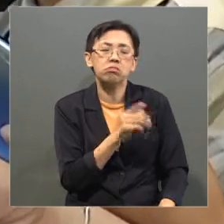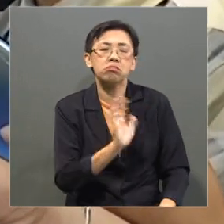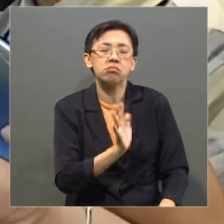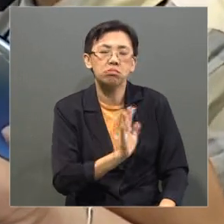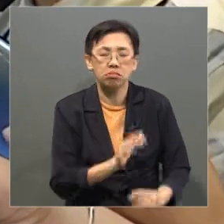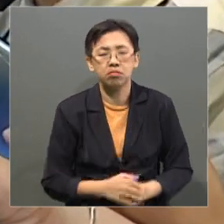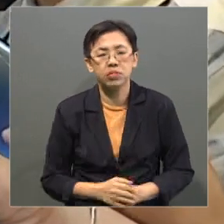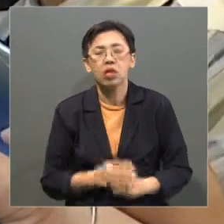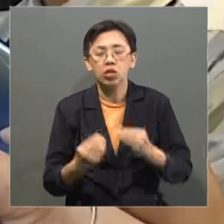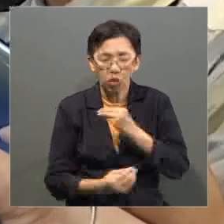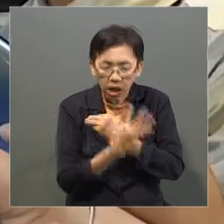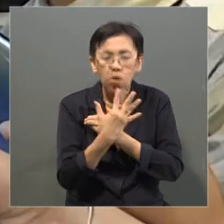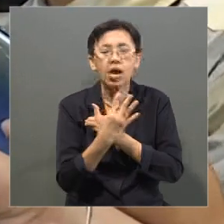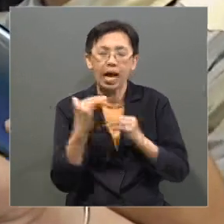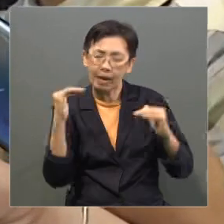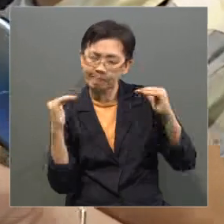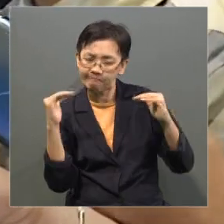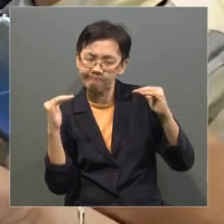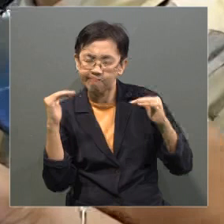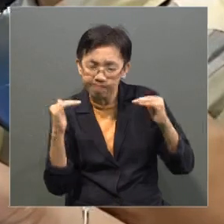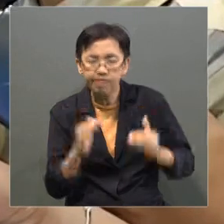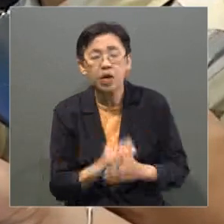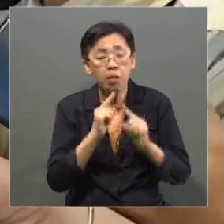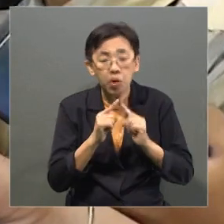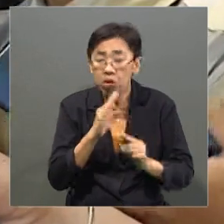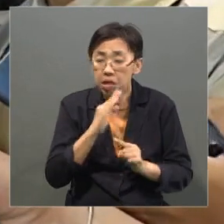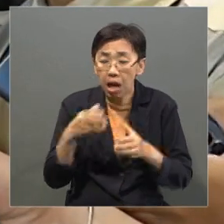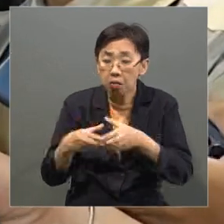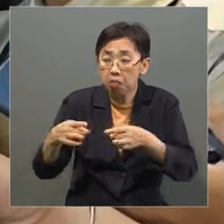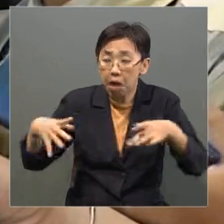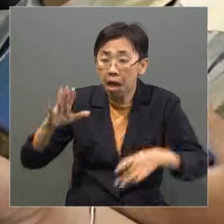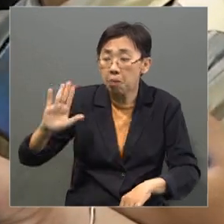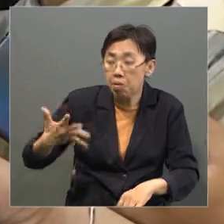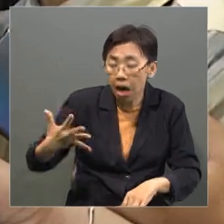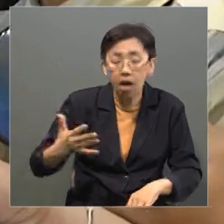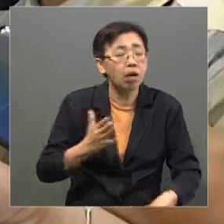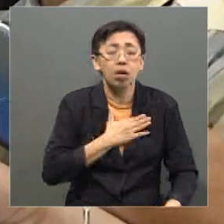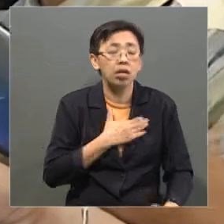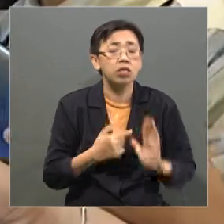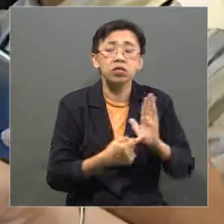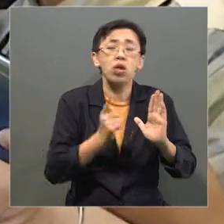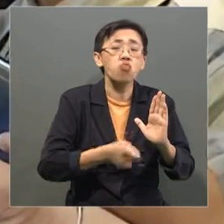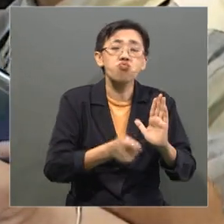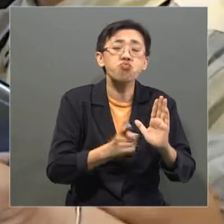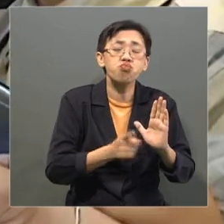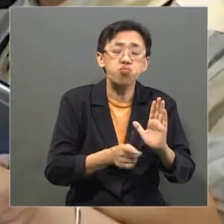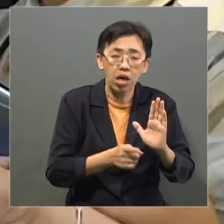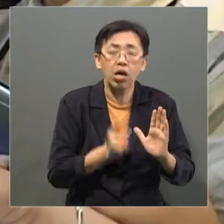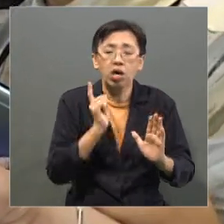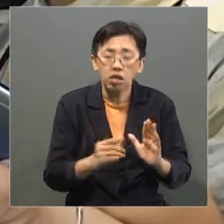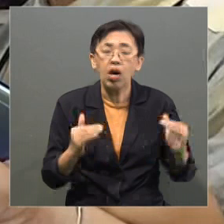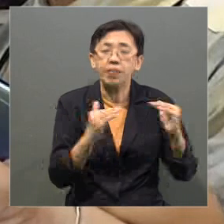คือเราก็ให้โอกาสให้มาเจรจาพรุ่งนี้ถ้าไม่มาก็ถือว่าฝั่งเราก็ต้องให้ความเป็นธรรม